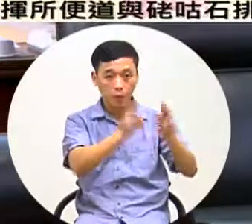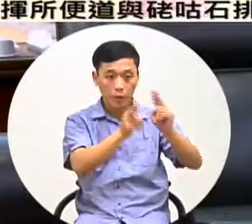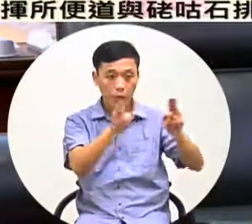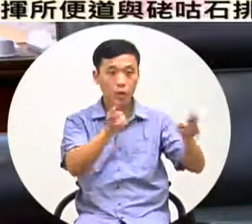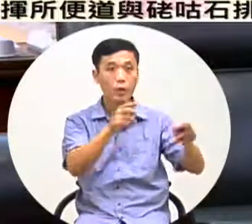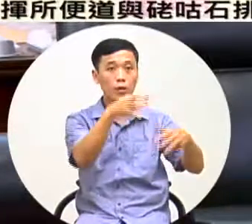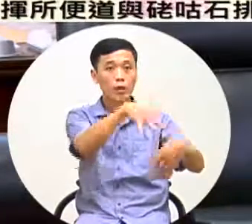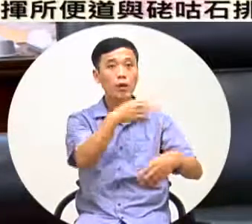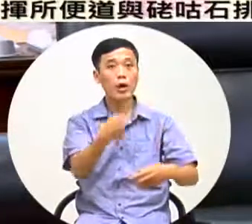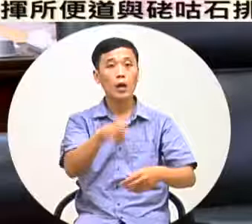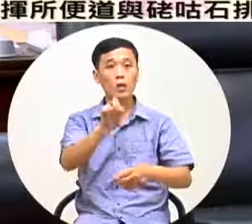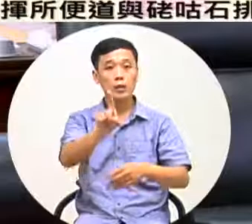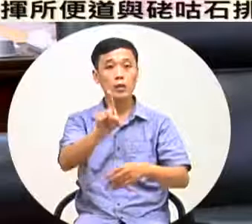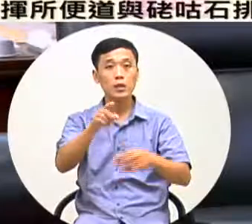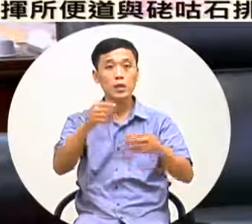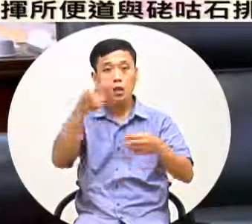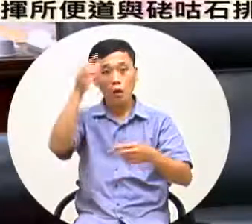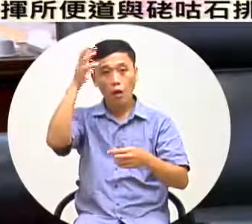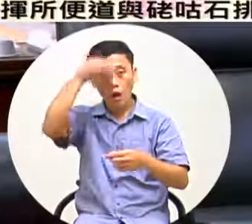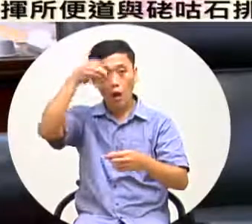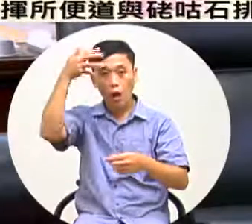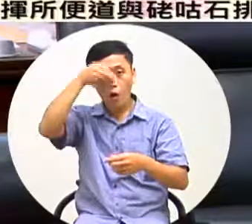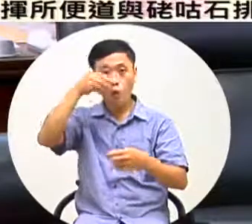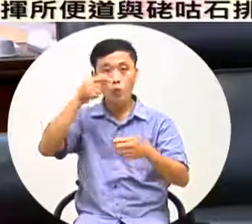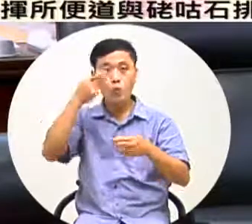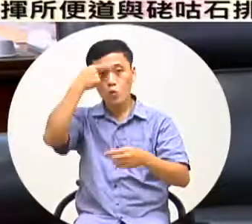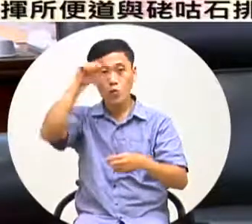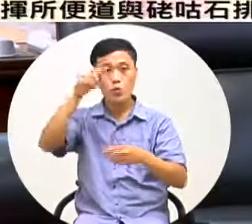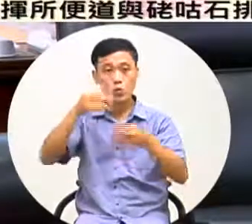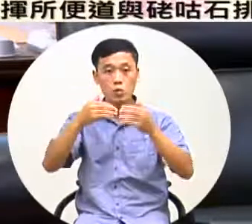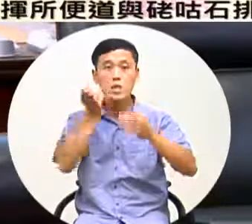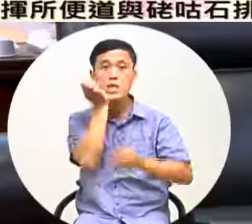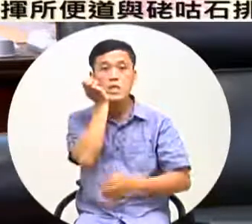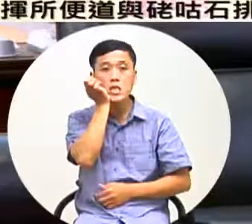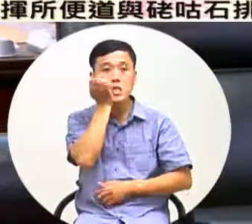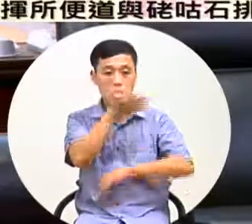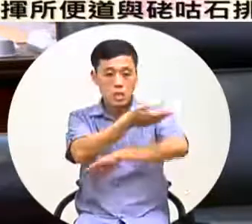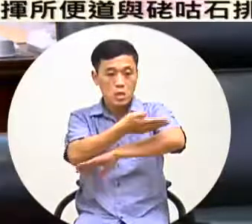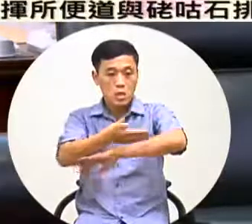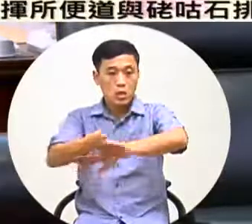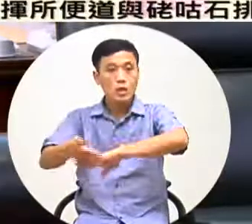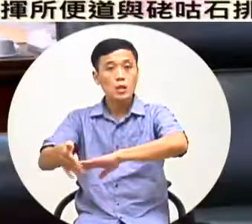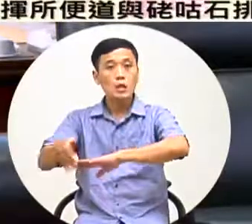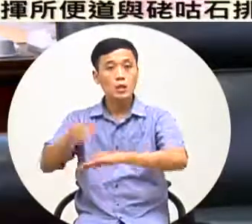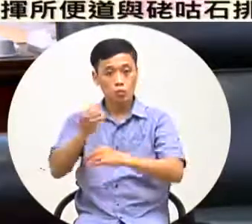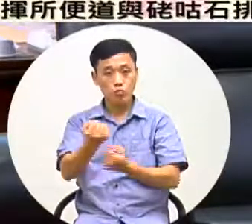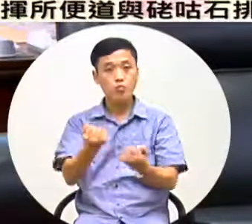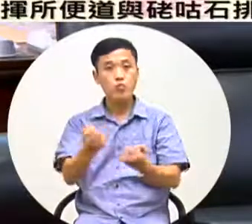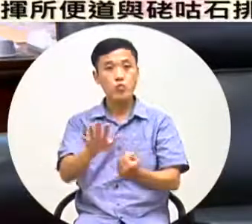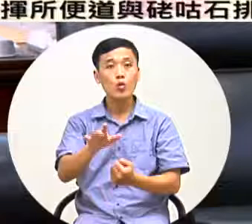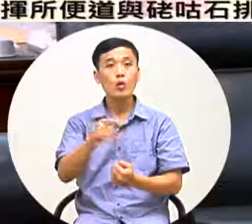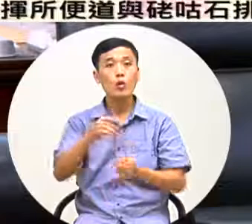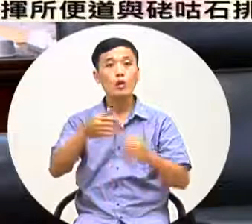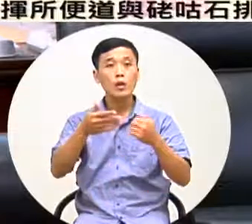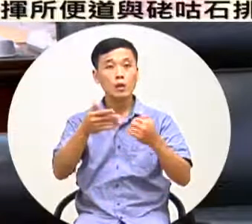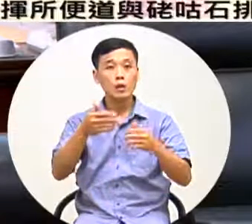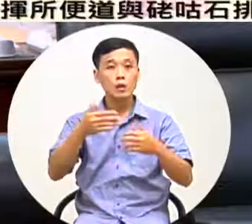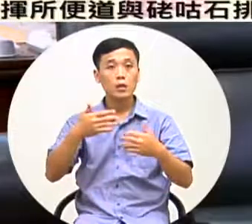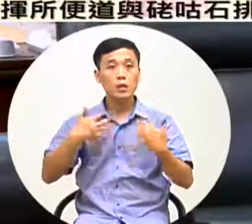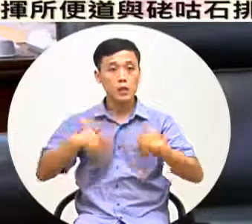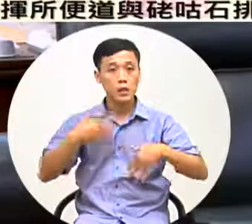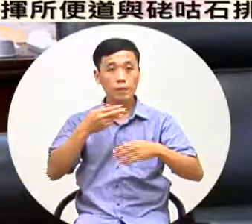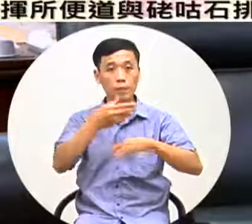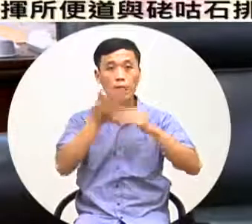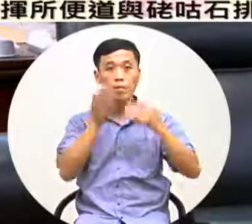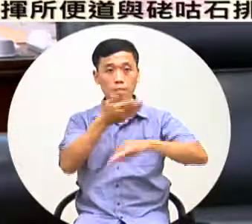老古石的一个排水道都还在。好，那我想新兵计划文化部好给哈马星这个社区